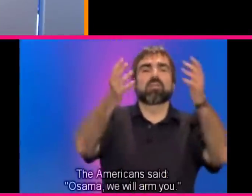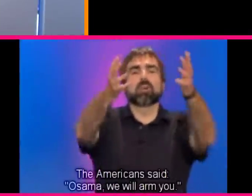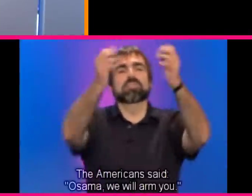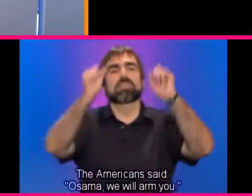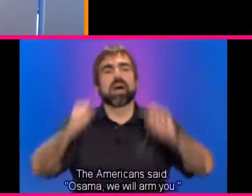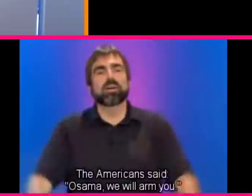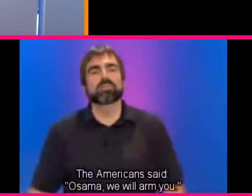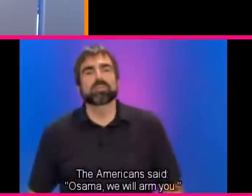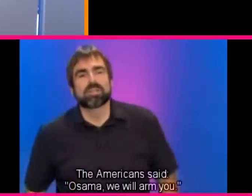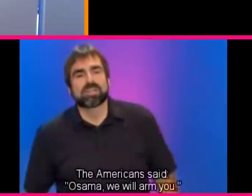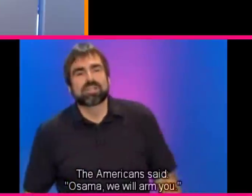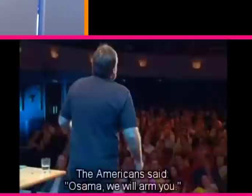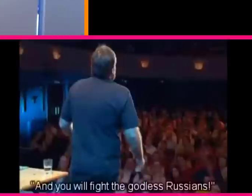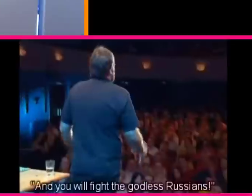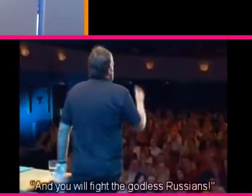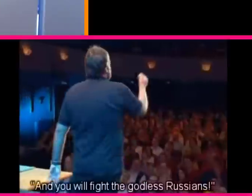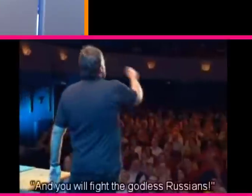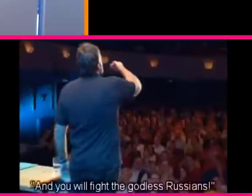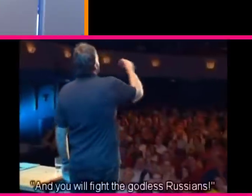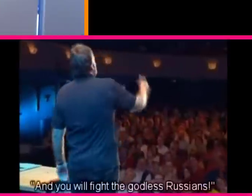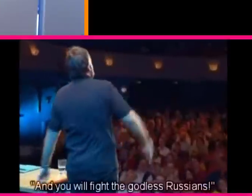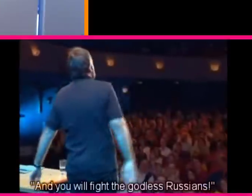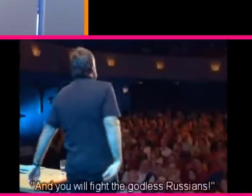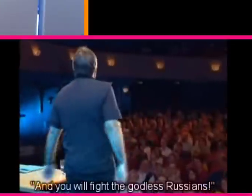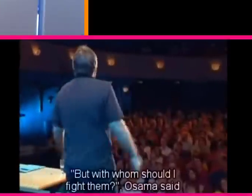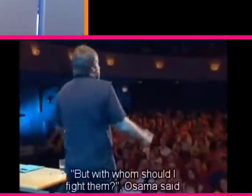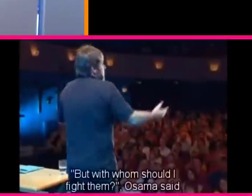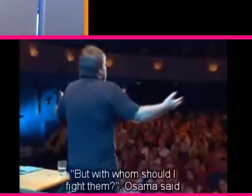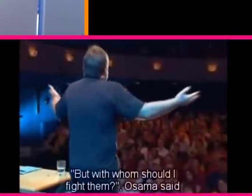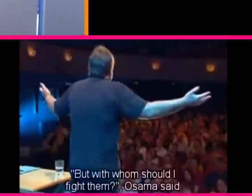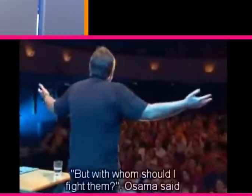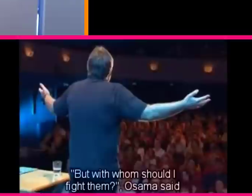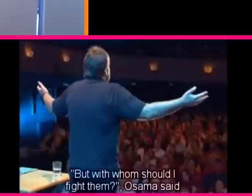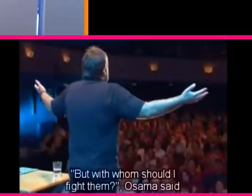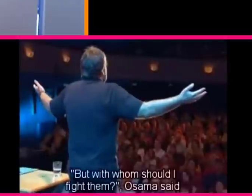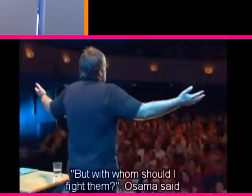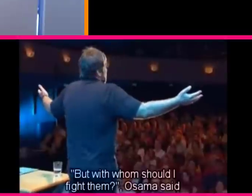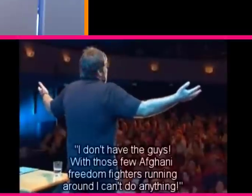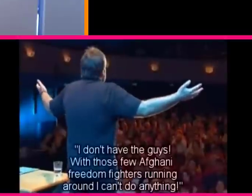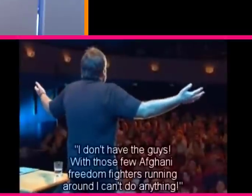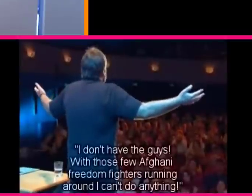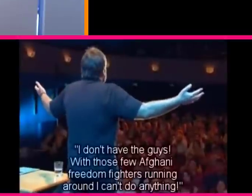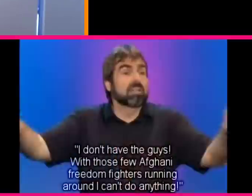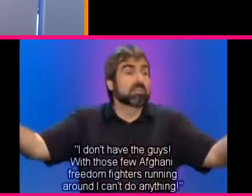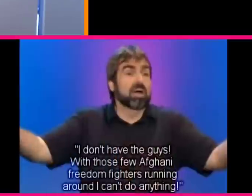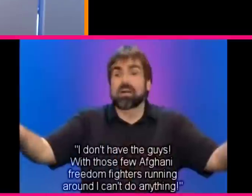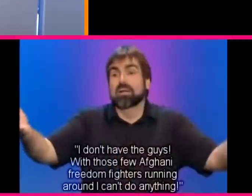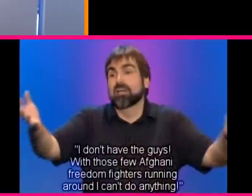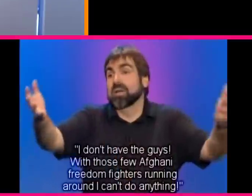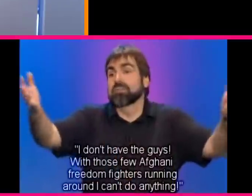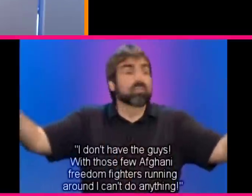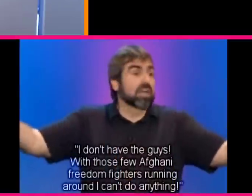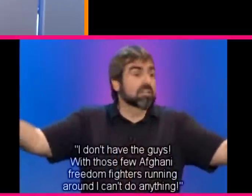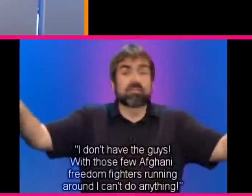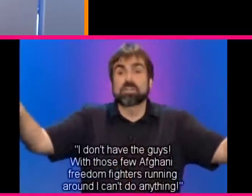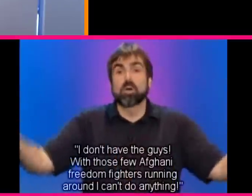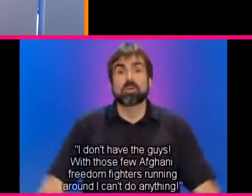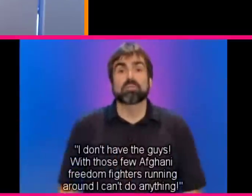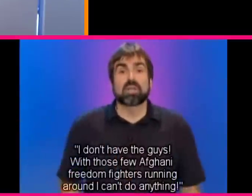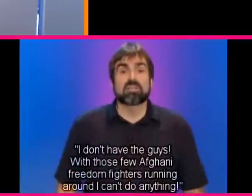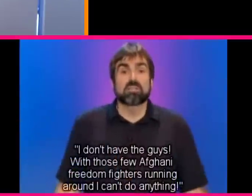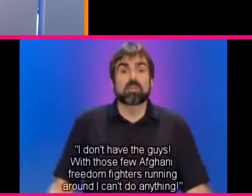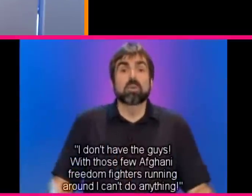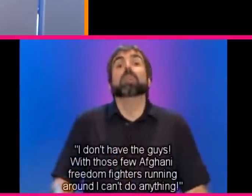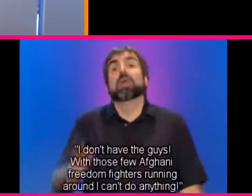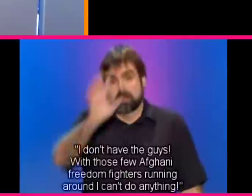sagen wir rüsten sich auf dann kämpfen sie gegen die gottlosen russen ja mit wem soll ich den kämpfen hat er einmal gesagt er kenne leute diese paar afghanischen freiheitskampf für die rumlaufen